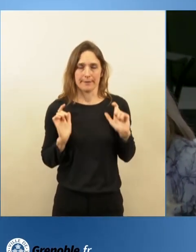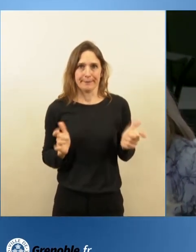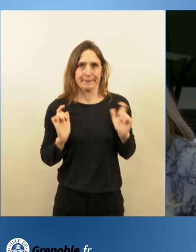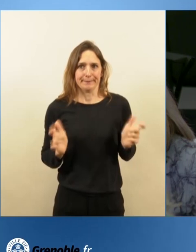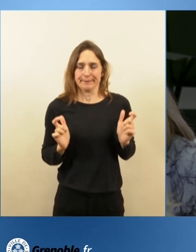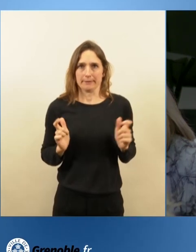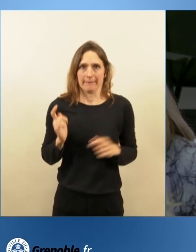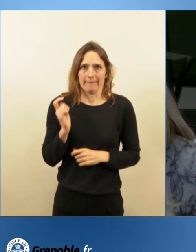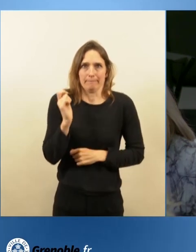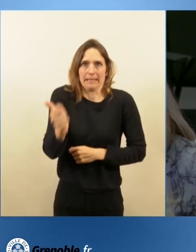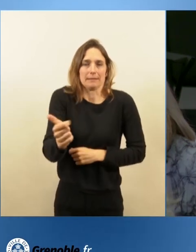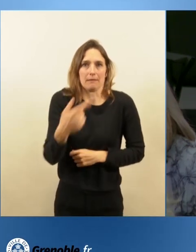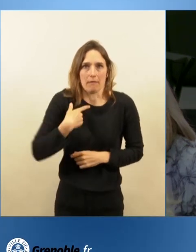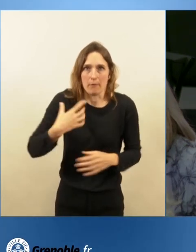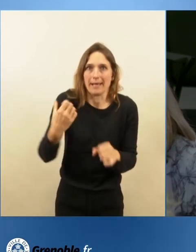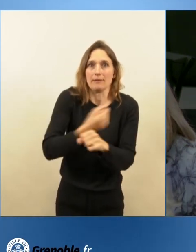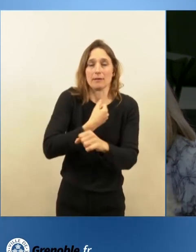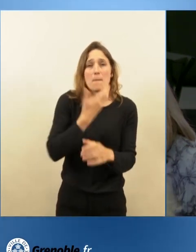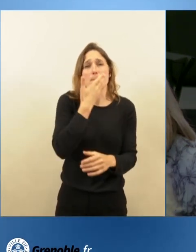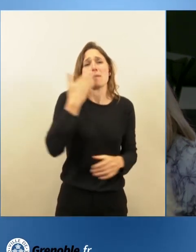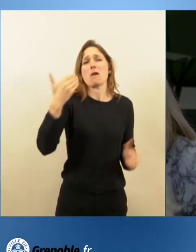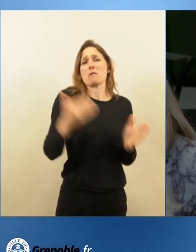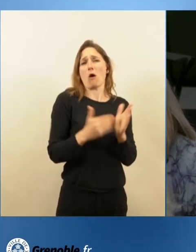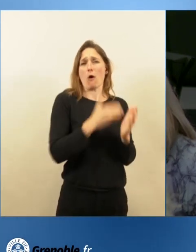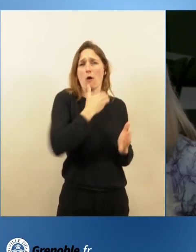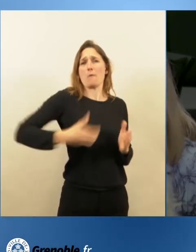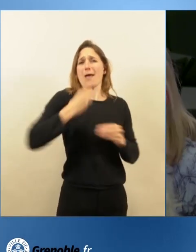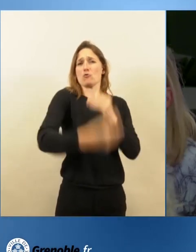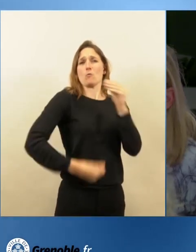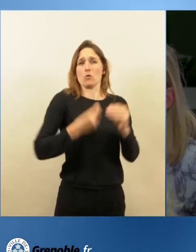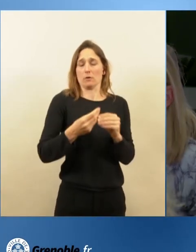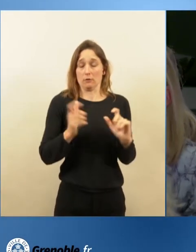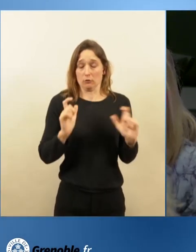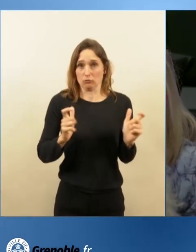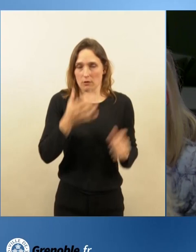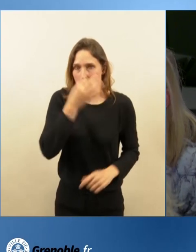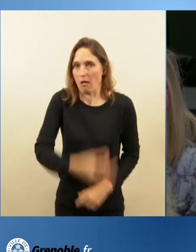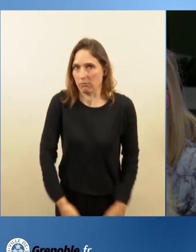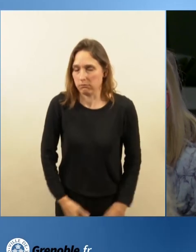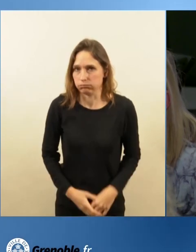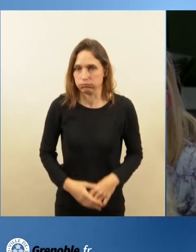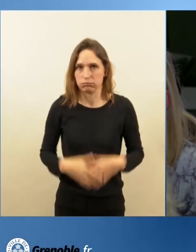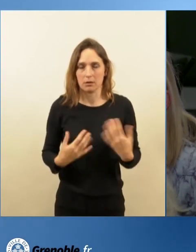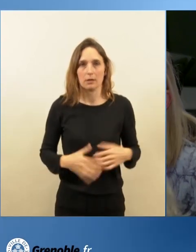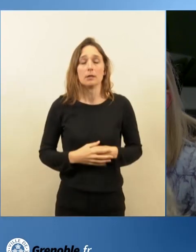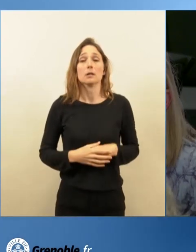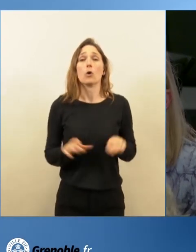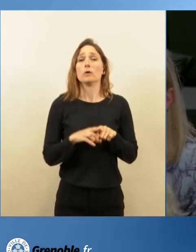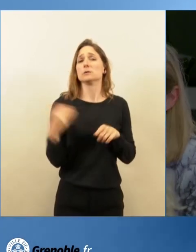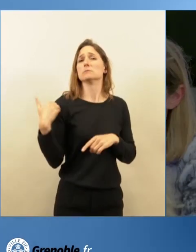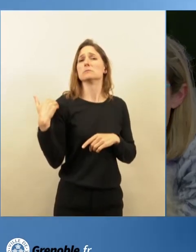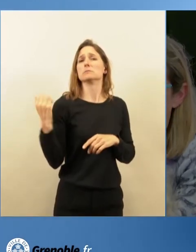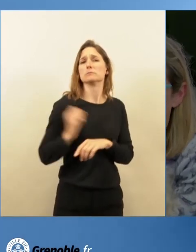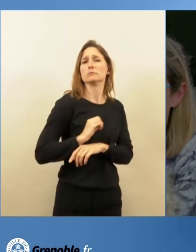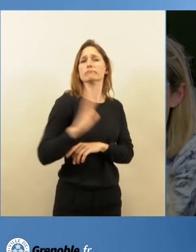on disait que vous vouliez concourir de meilleure maires du monde et puis je rappelle que dans un communiqué vous vous étiez